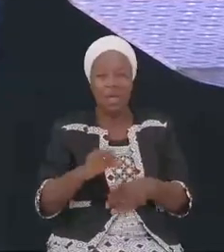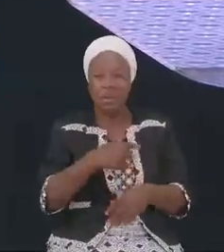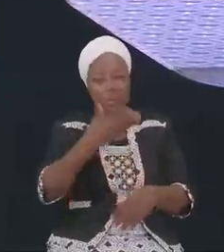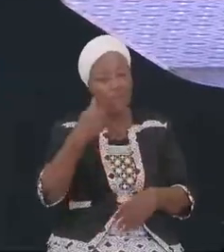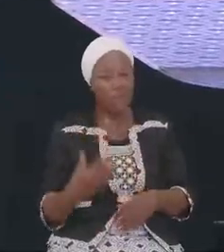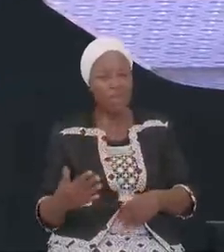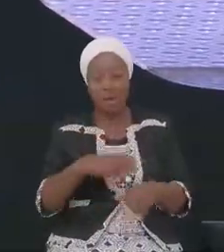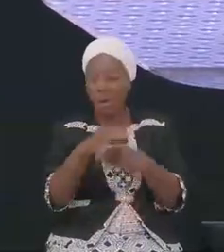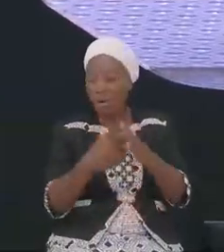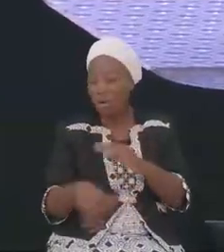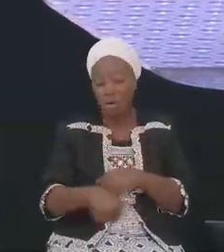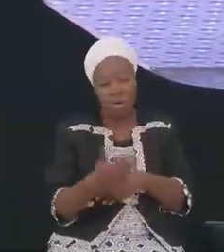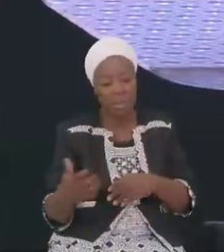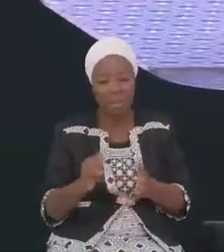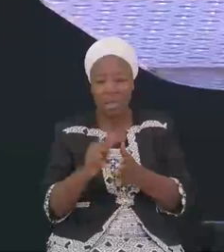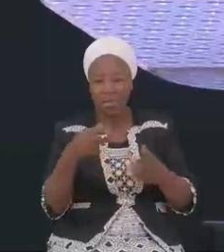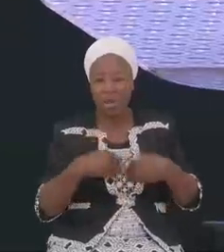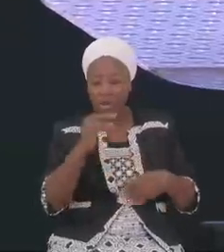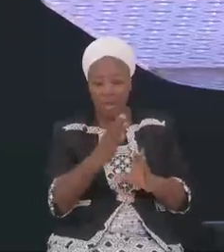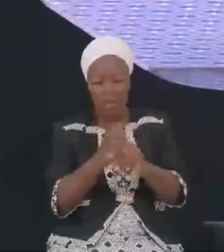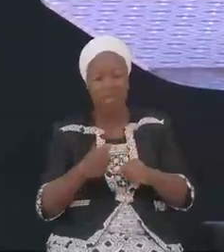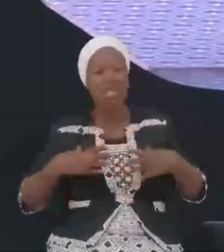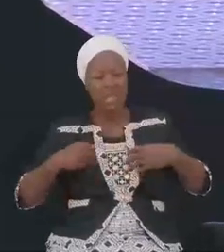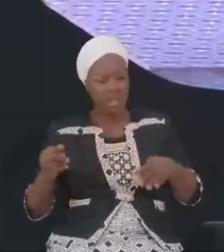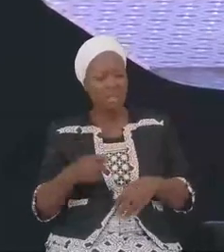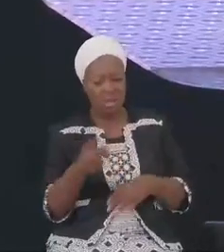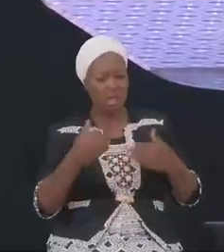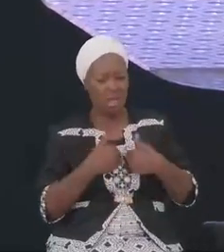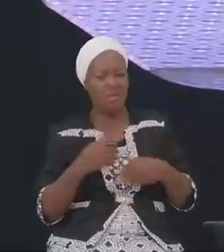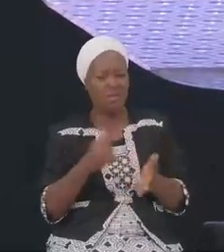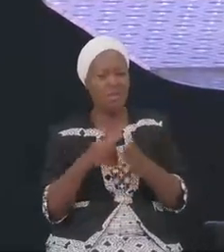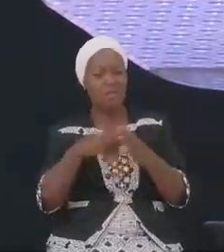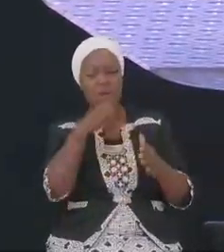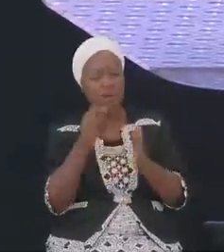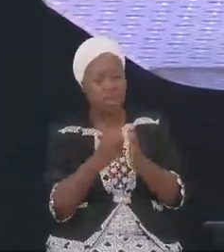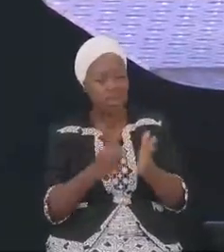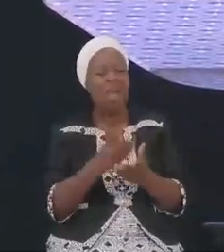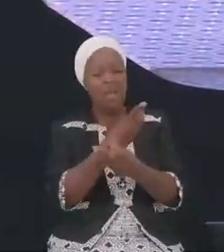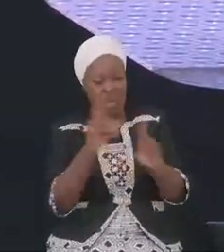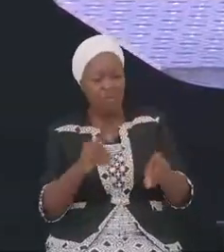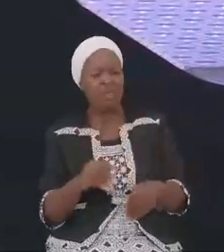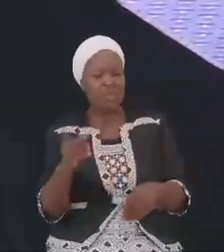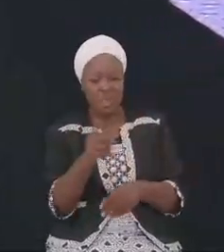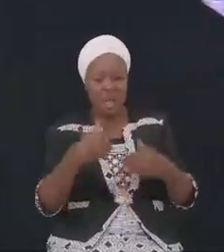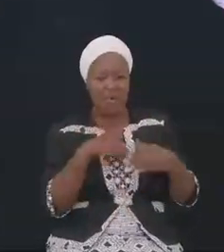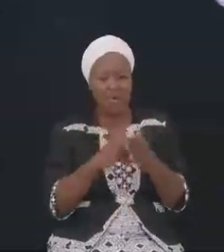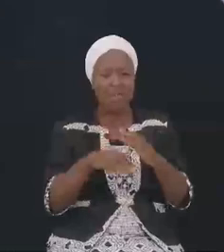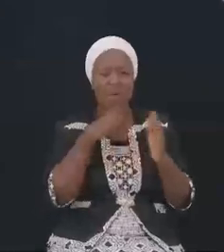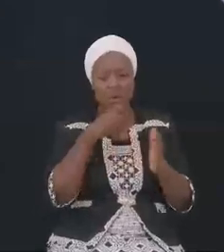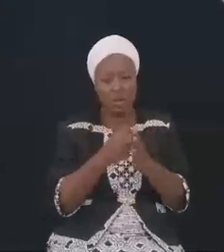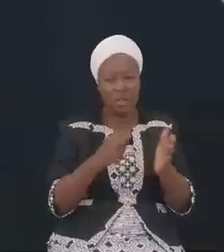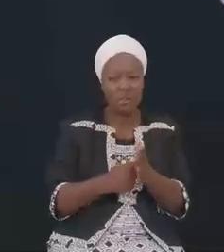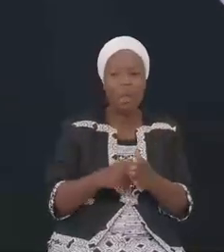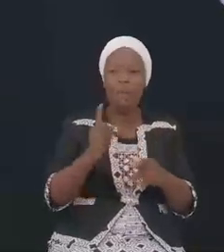autres choses qu'on a, la guérison, et ils étaient guéris dans l'Ancien Testament, délivrés, ils en étaient délivrés aussi.